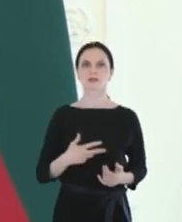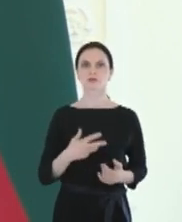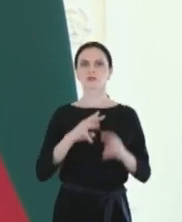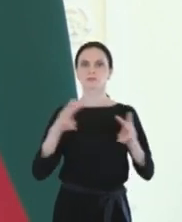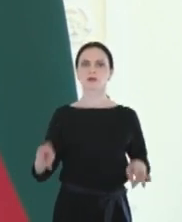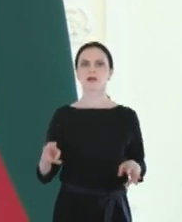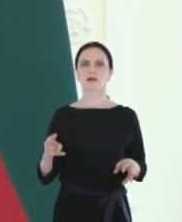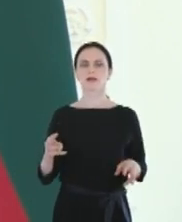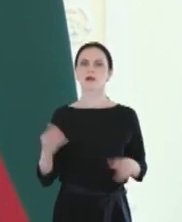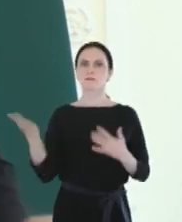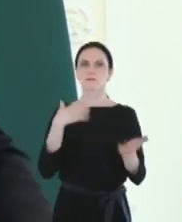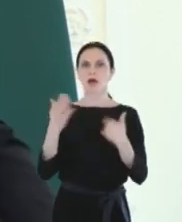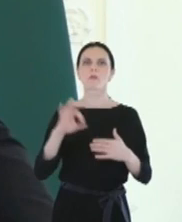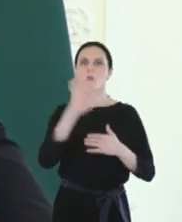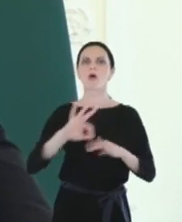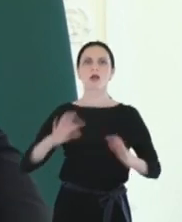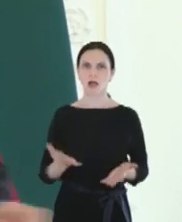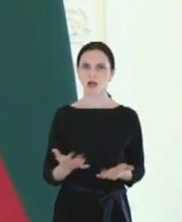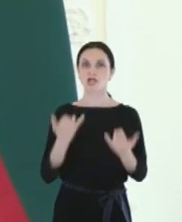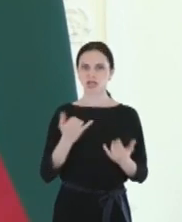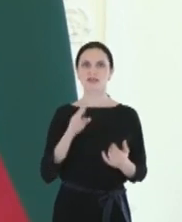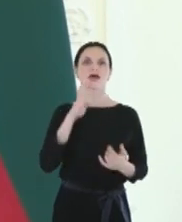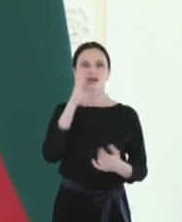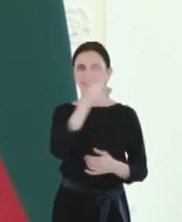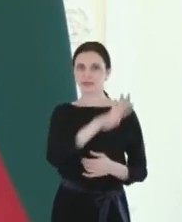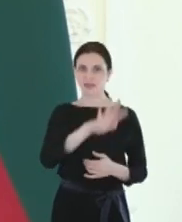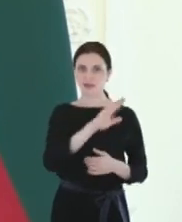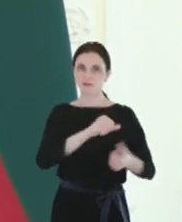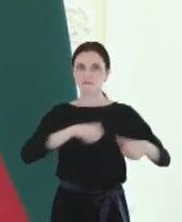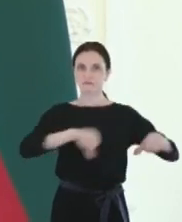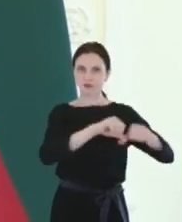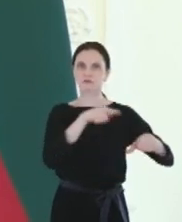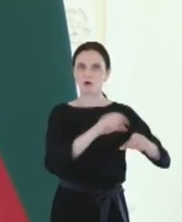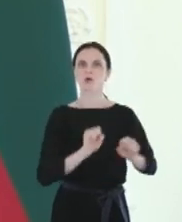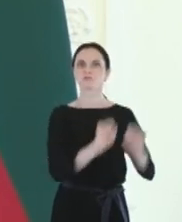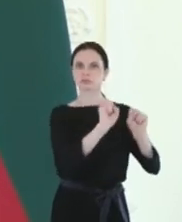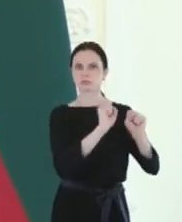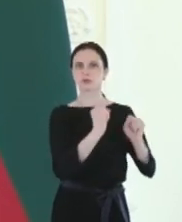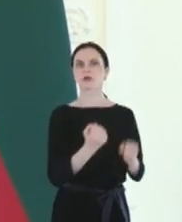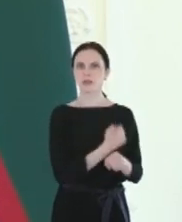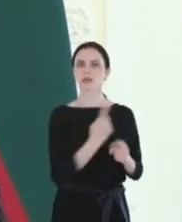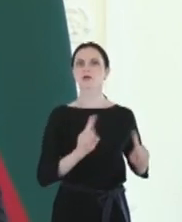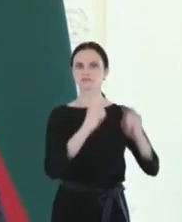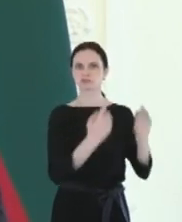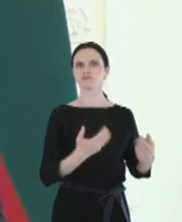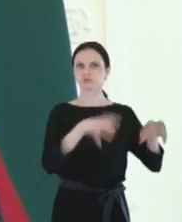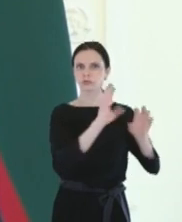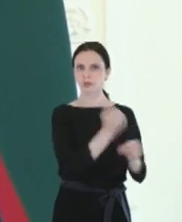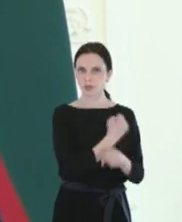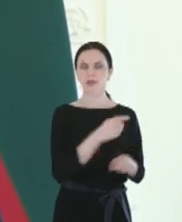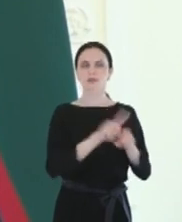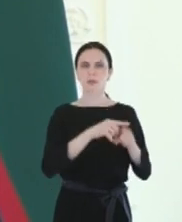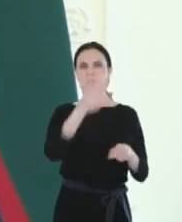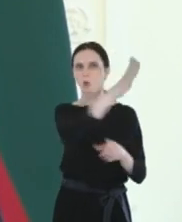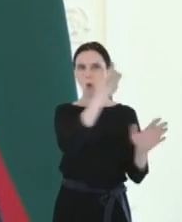toliau stiprinti NATO rytinį flangą, ypatingą dėmesį skirdami oro gynybai. Europinių NATO valstybių